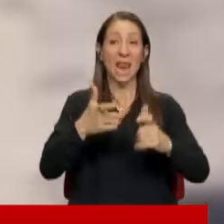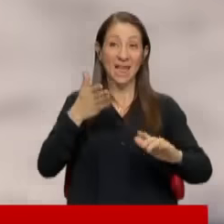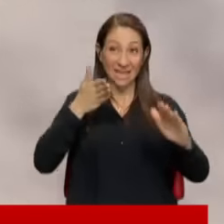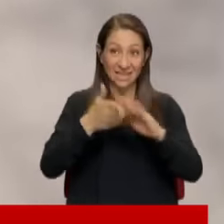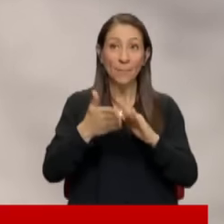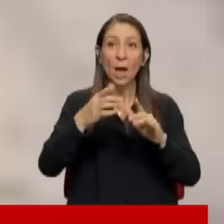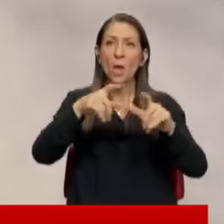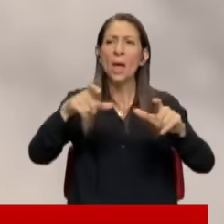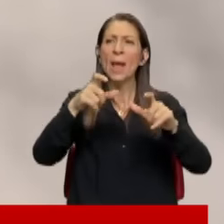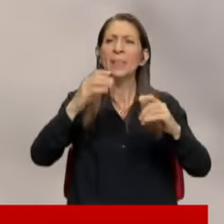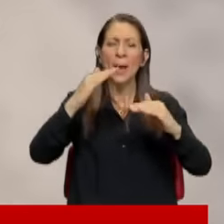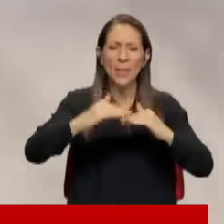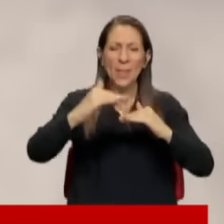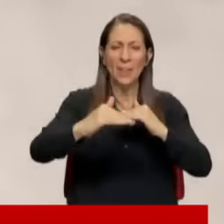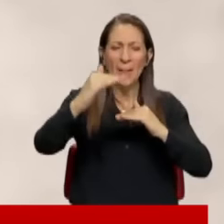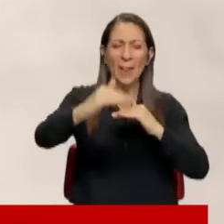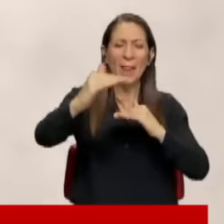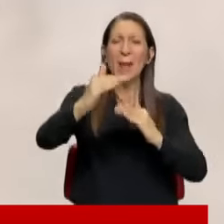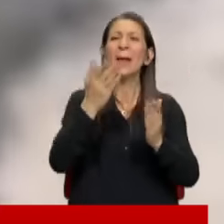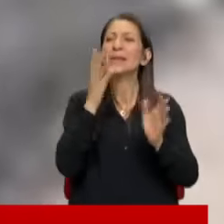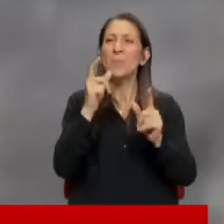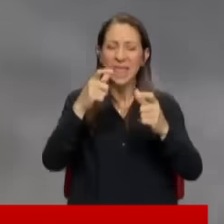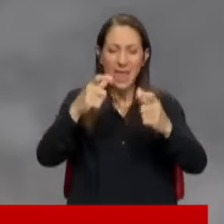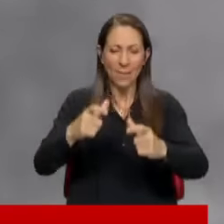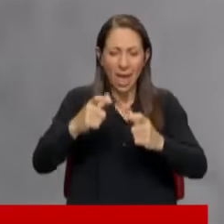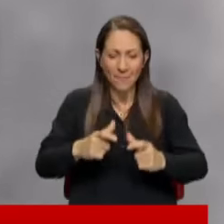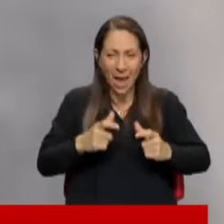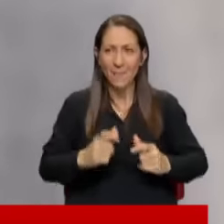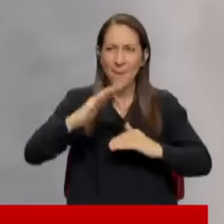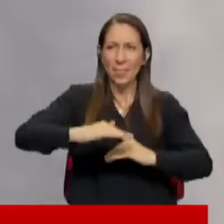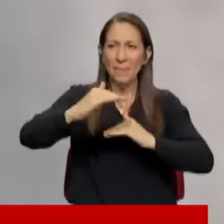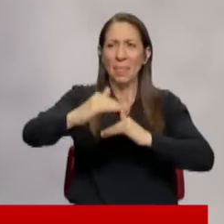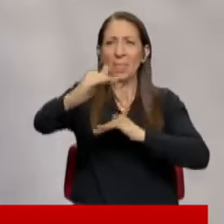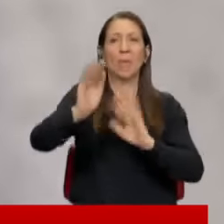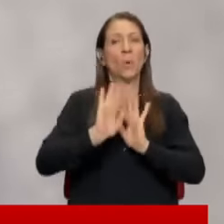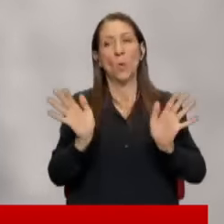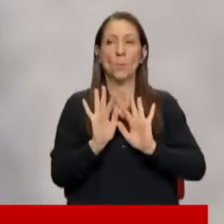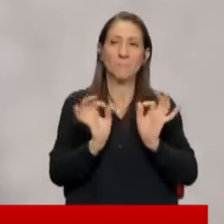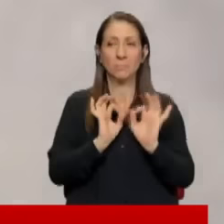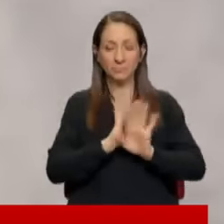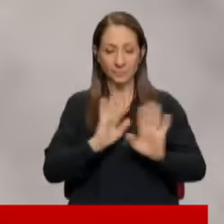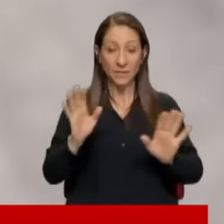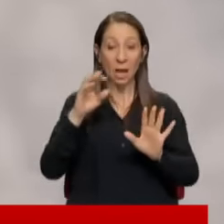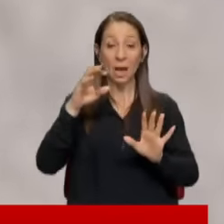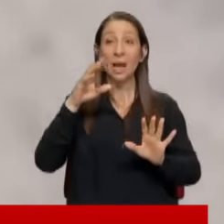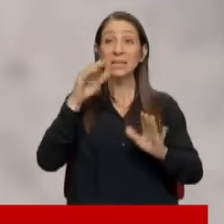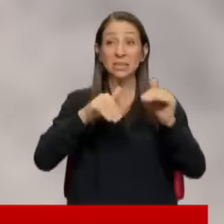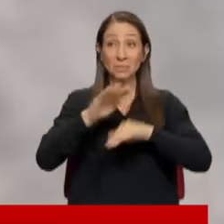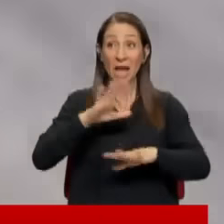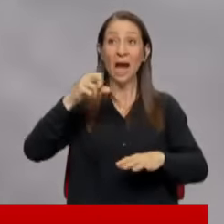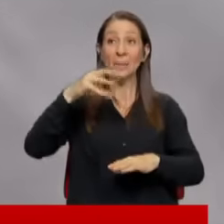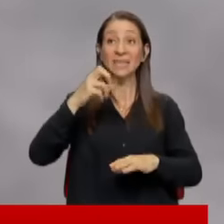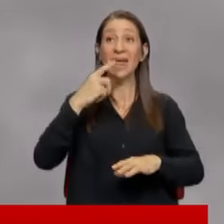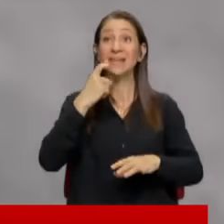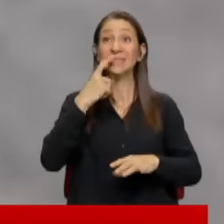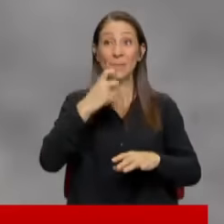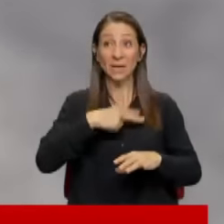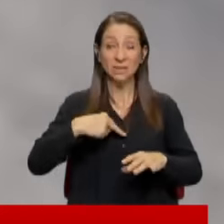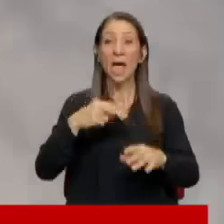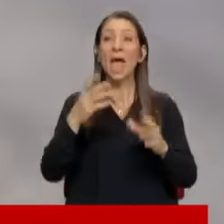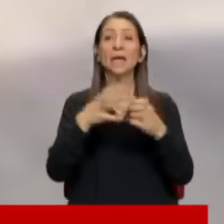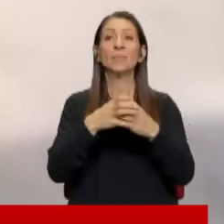ama tüm yolları asfaltlamak yerine bazı noktalara yama yapıldı. Seçim bitince de AK Partili Elazığ Belediyesi ekipleri